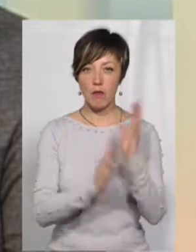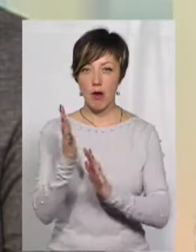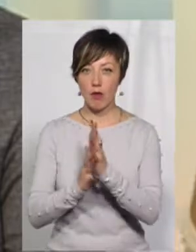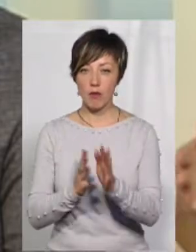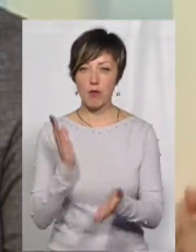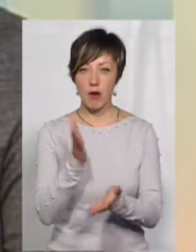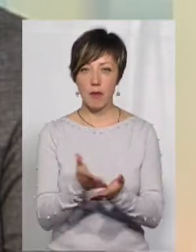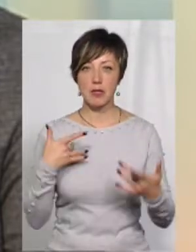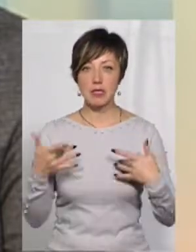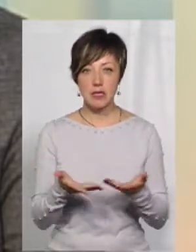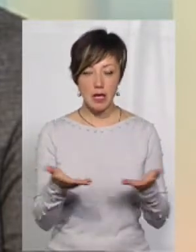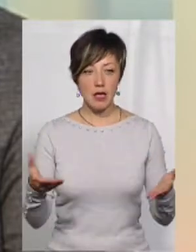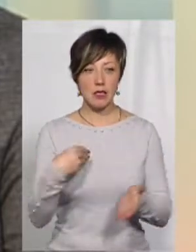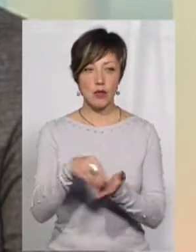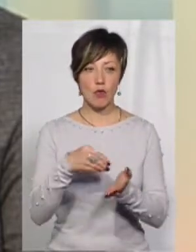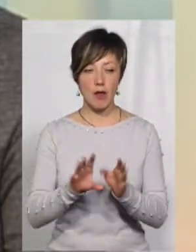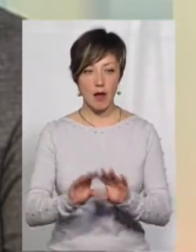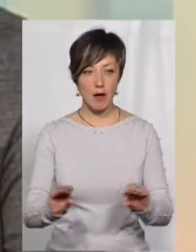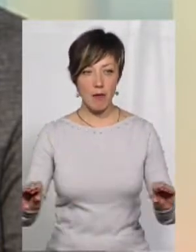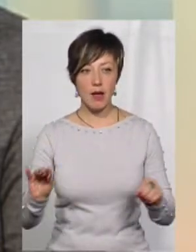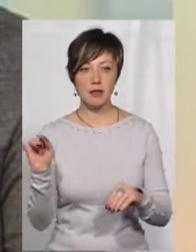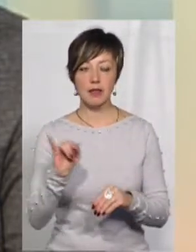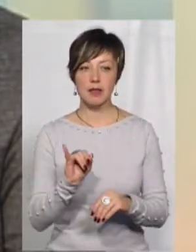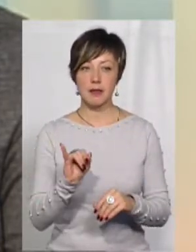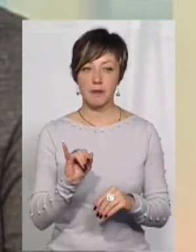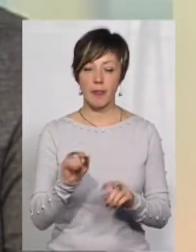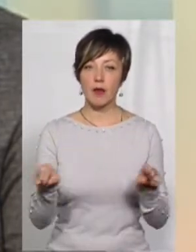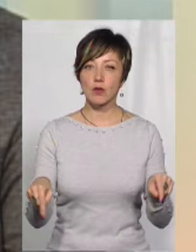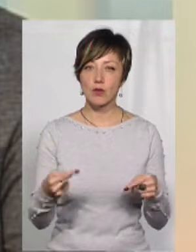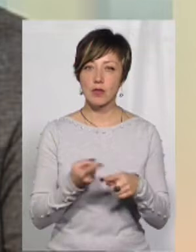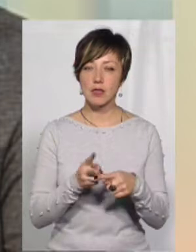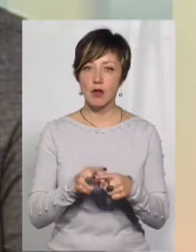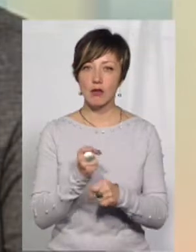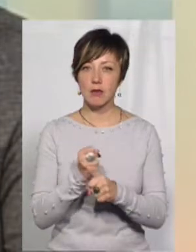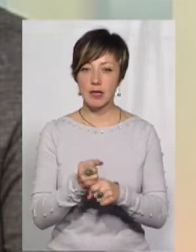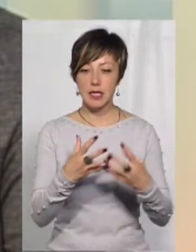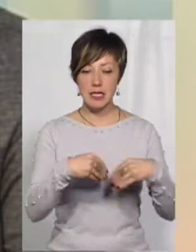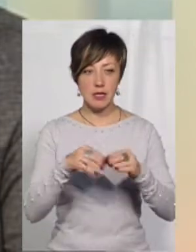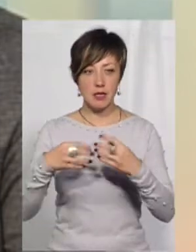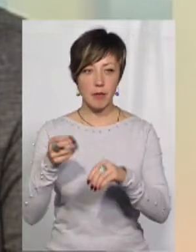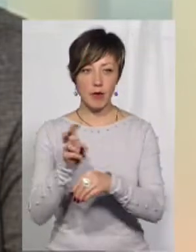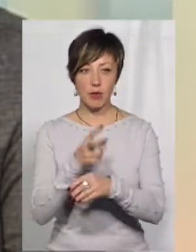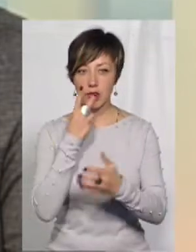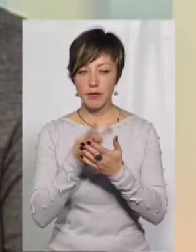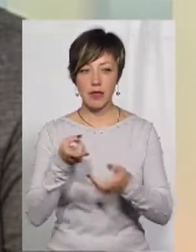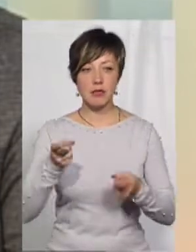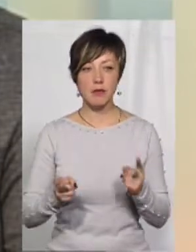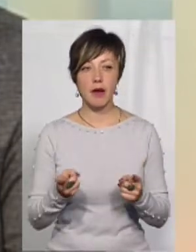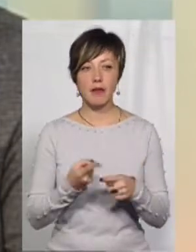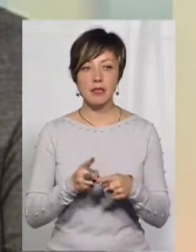прямо сцену, закупили карімати і організовано це робили, це сім'ями приходили дивитися.